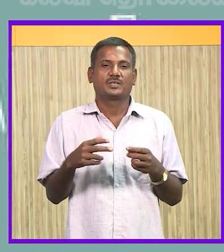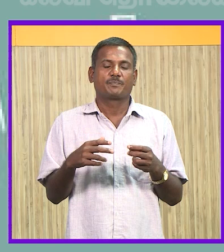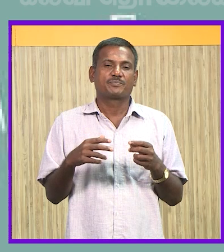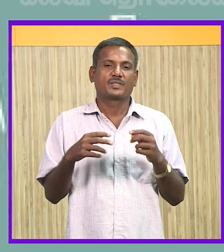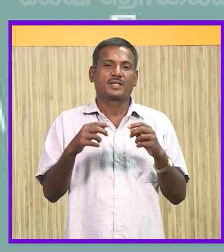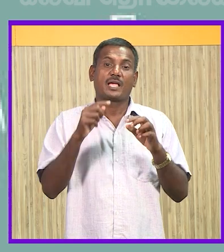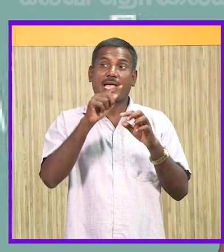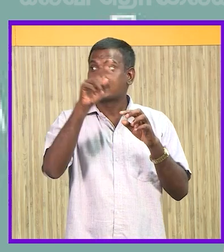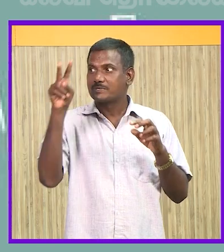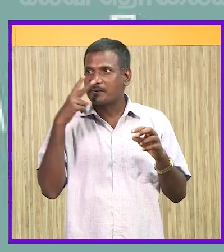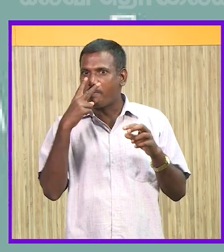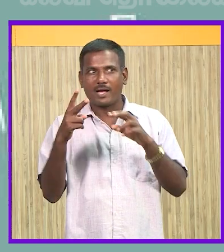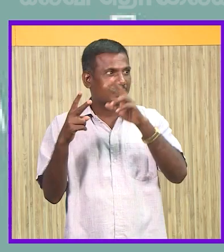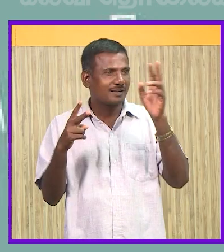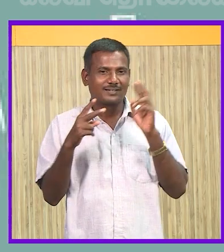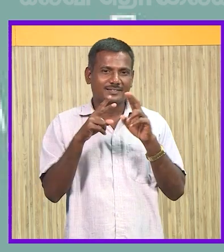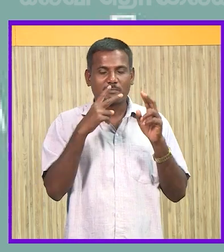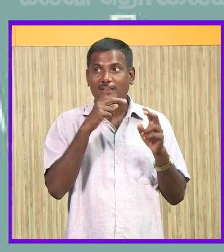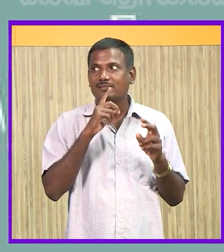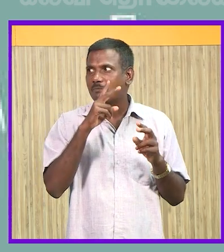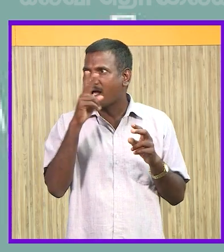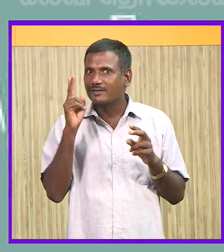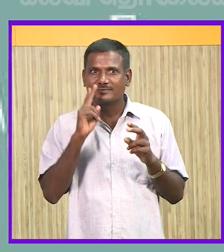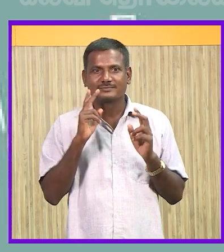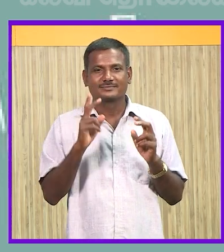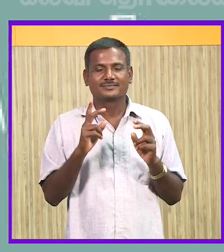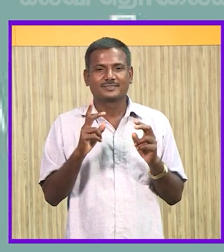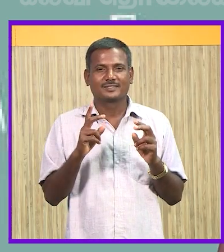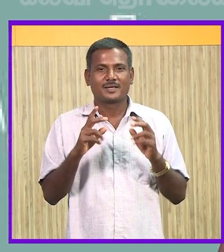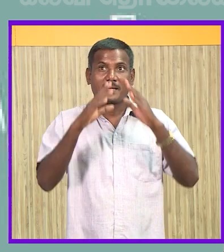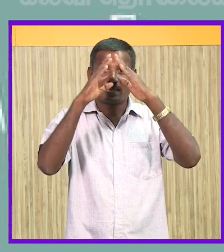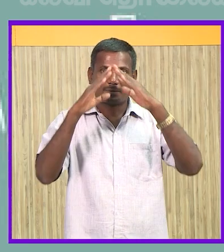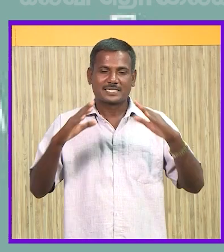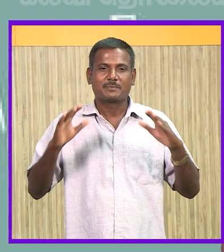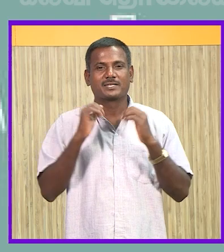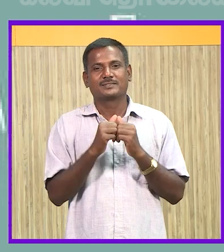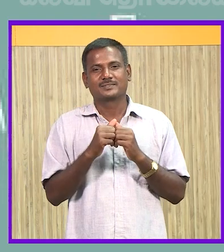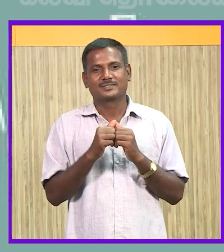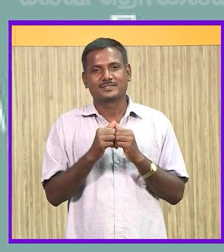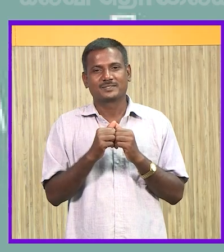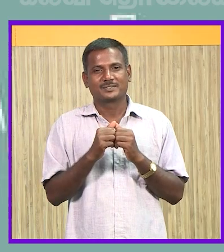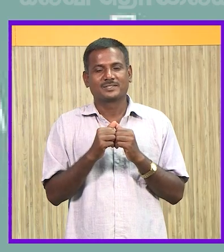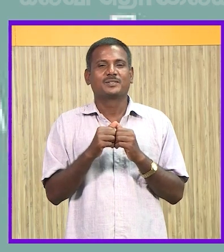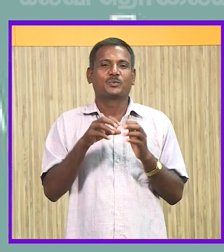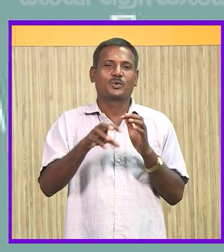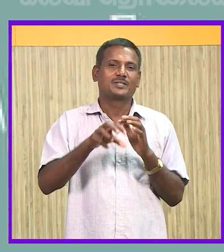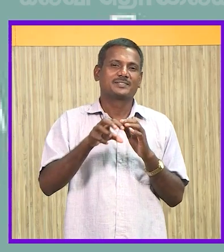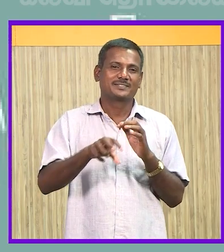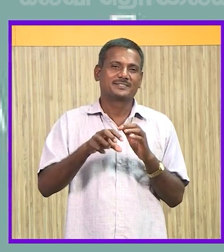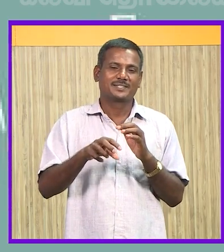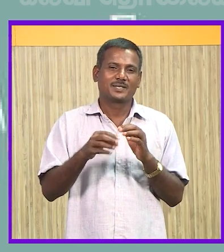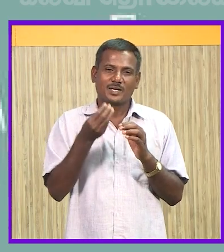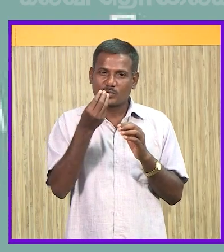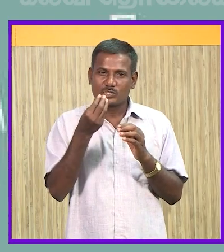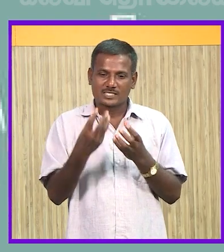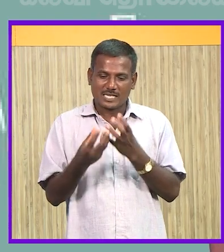சில எக்ஸிபிஷன்ஸில் கூட பார்த்துருப்பீங்க இல்லையா. என்ன பண்ணியிருப்பாங்க, ஒரு எரிமலை மாதிரி ஒரு செட்டப் பண்ணி உள்ளாடி என்ன பண்ணியிருப்பாங்கன்னா,